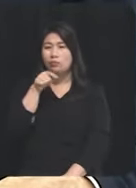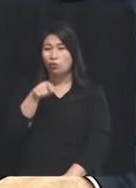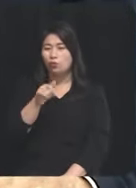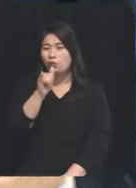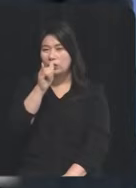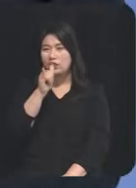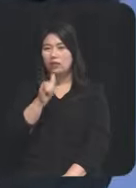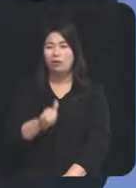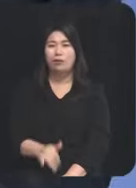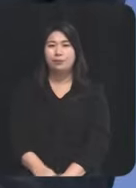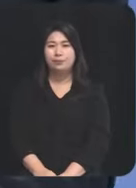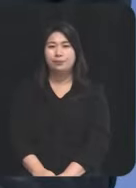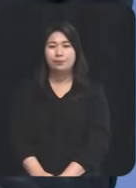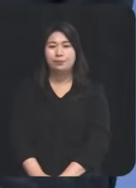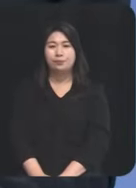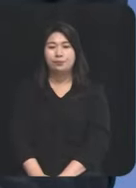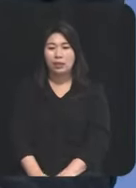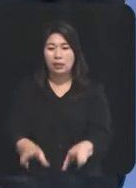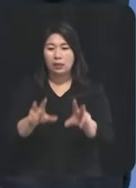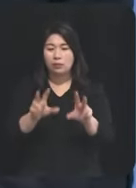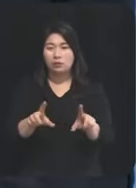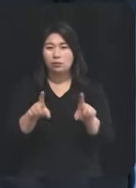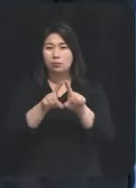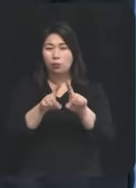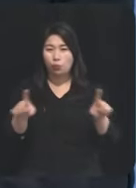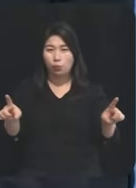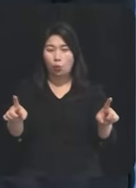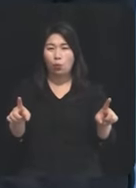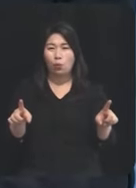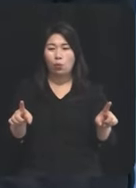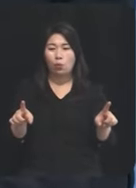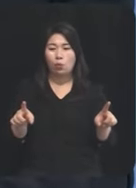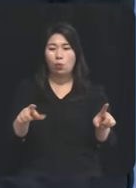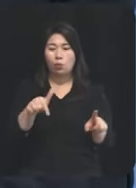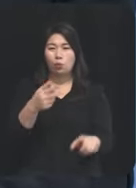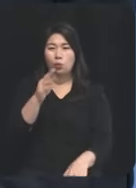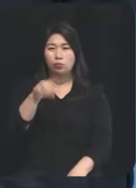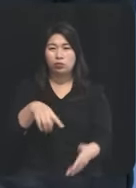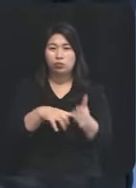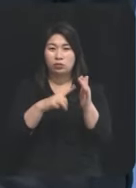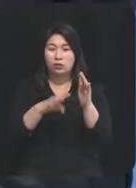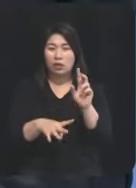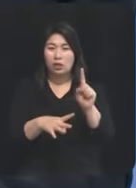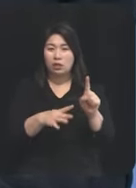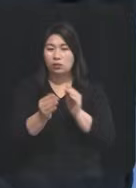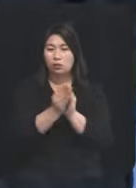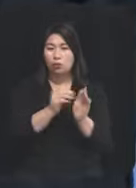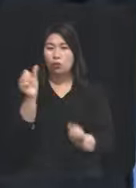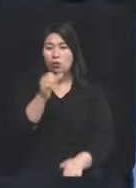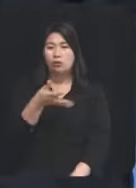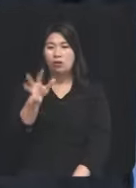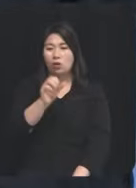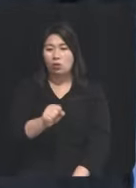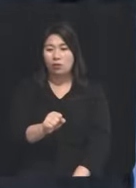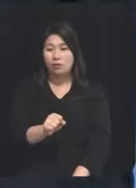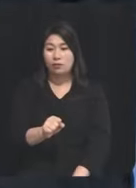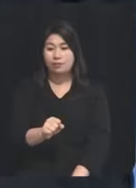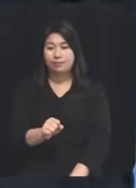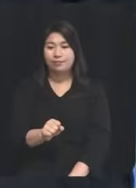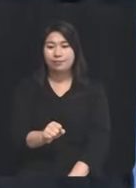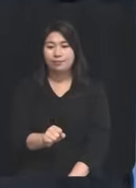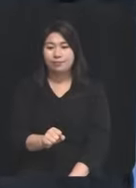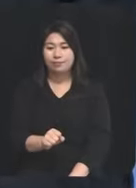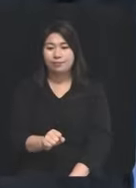아까도 말씀드렸습니다만은 지금 보통교부세가 그 작년 같은 경우에 1조 9천억이라는 보통교부세와 관련해서